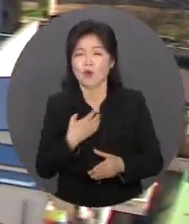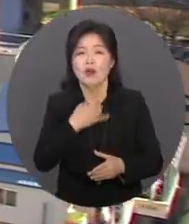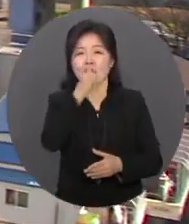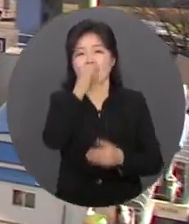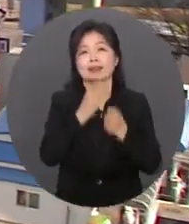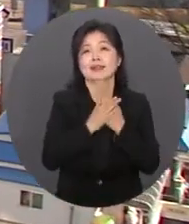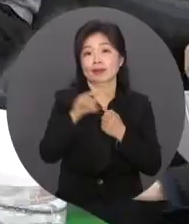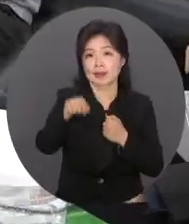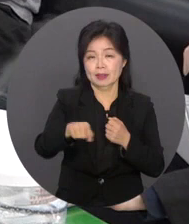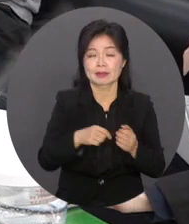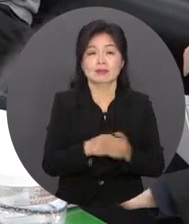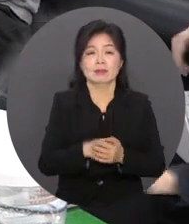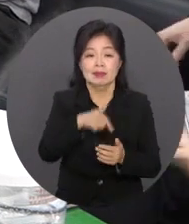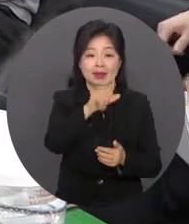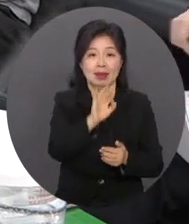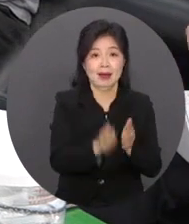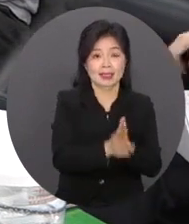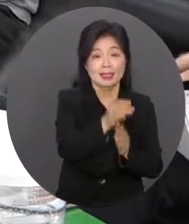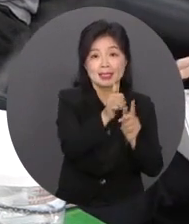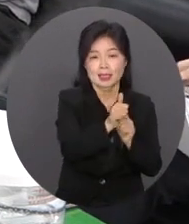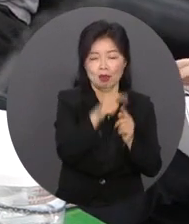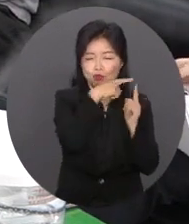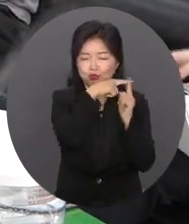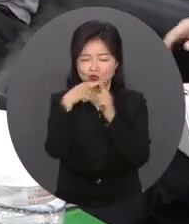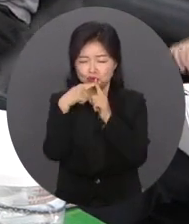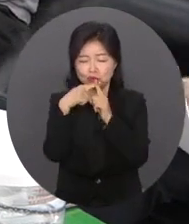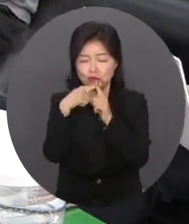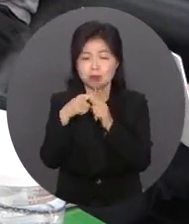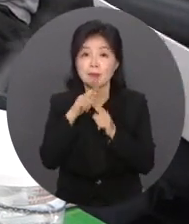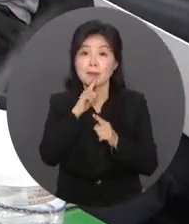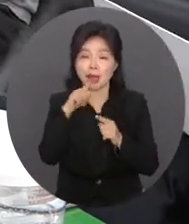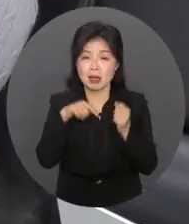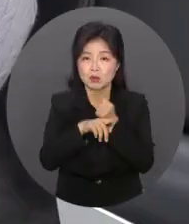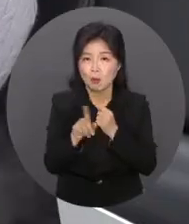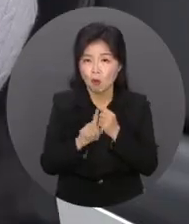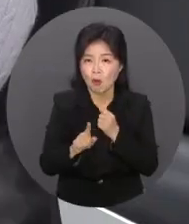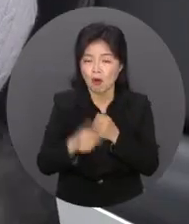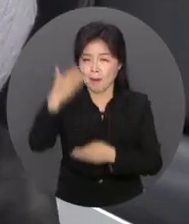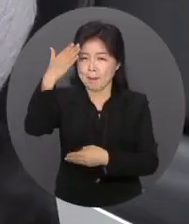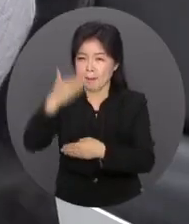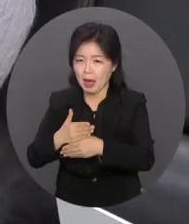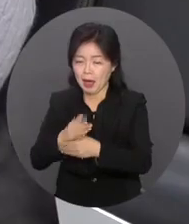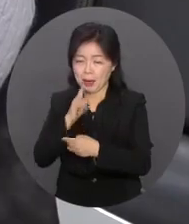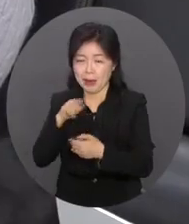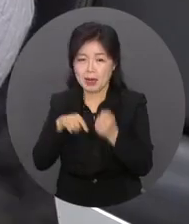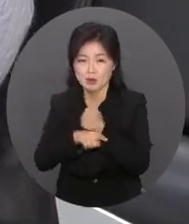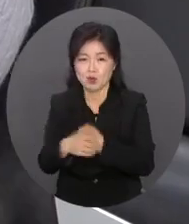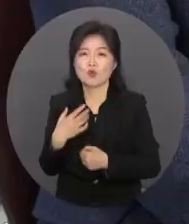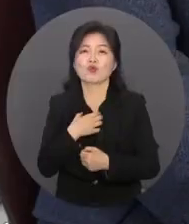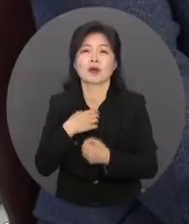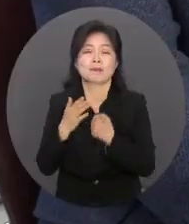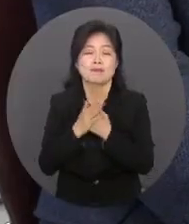크기 때문입니다 강기정 광주 시장이 무조건이라는 단어까지 써가며 태세 의지를 강조하는 이유도 여기에 있습니다